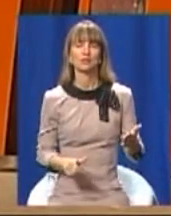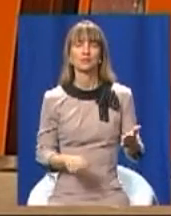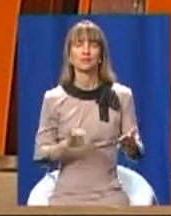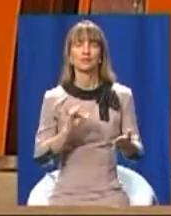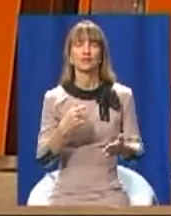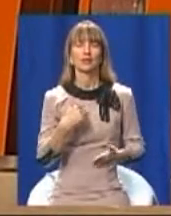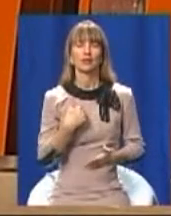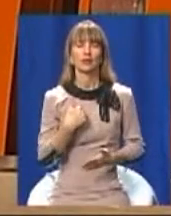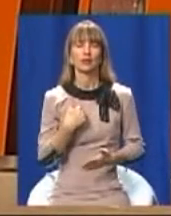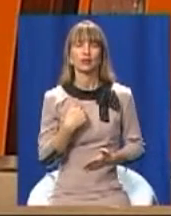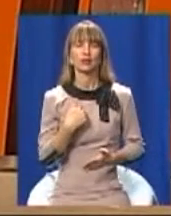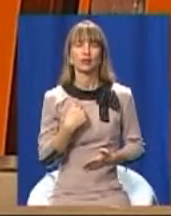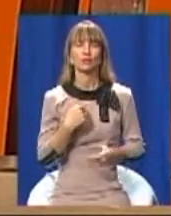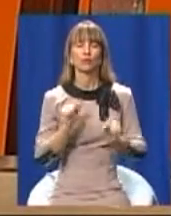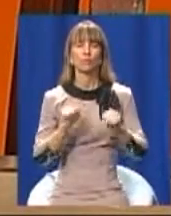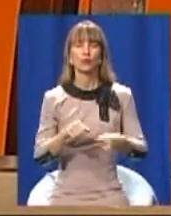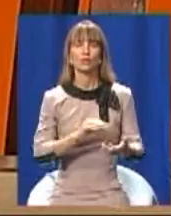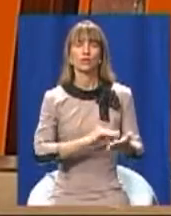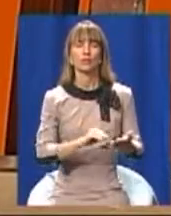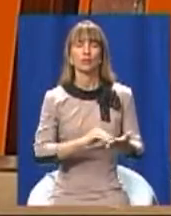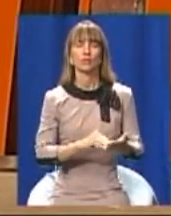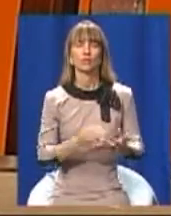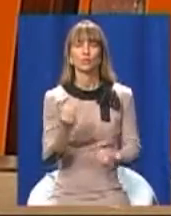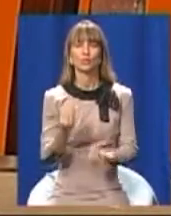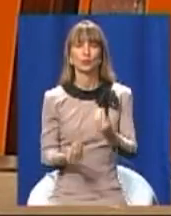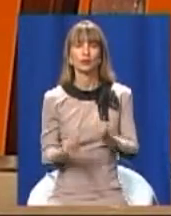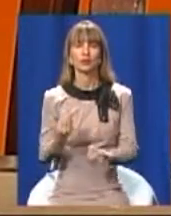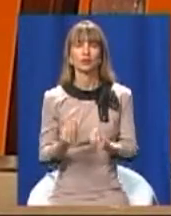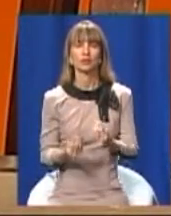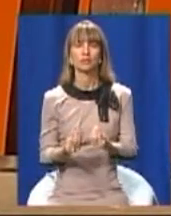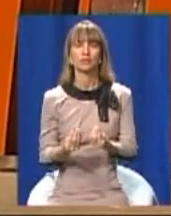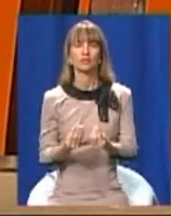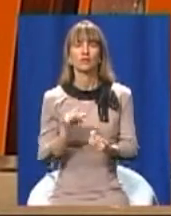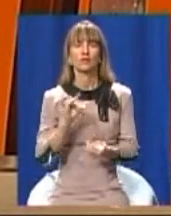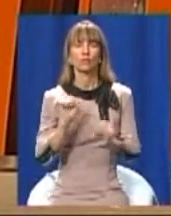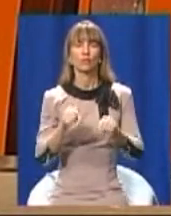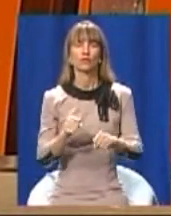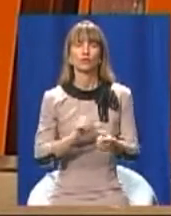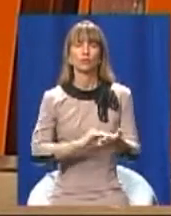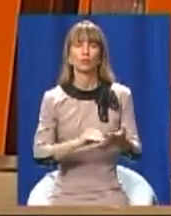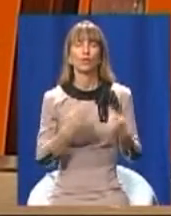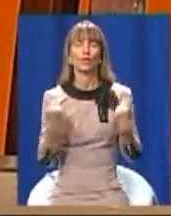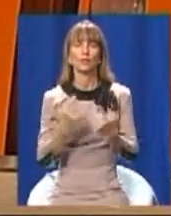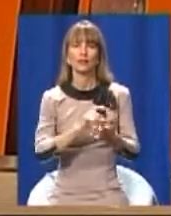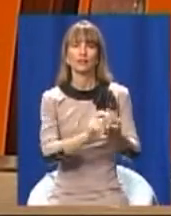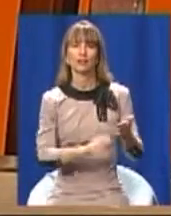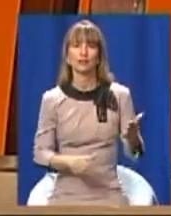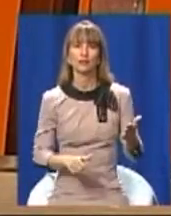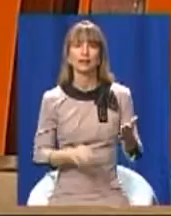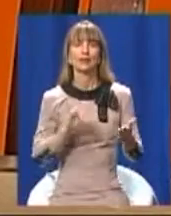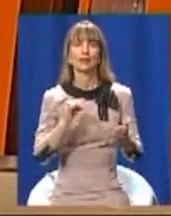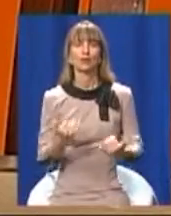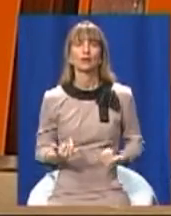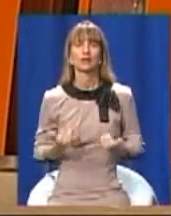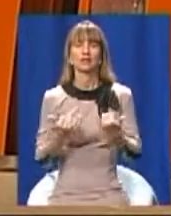Я можу написати жартівливі, а можу написати звичайні вірші. І